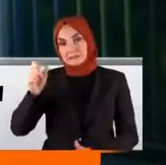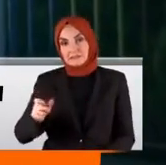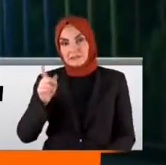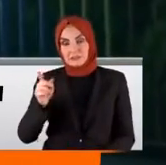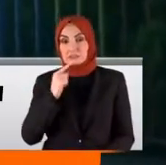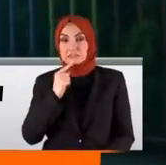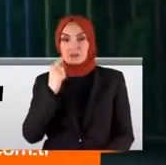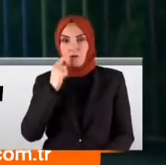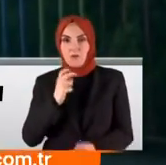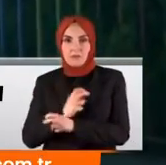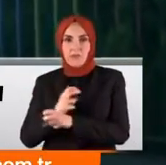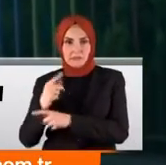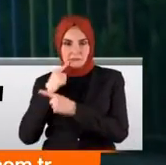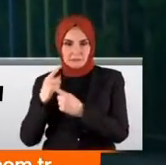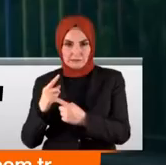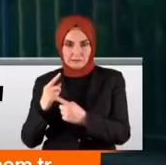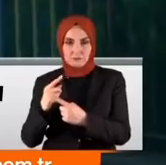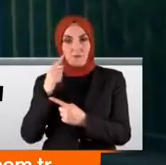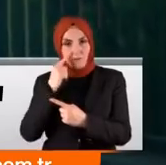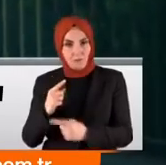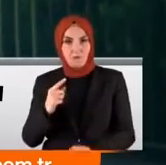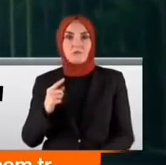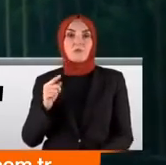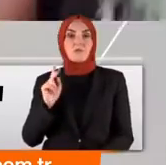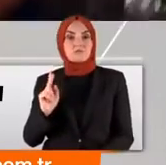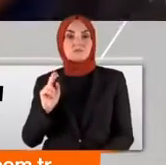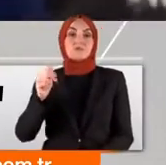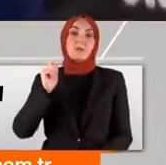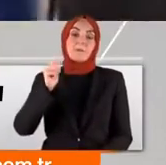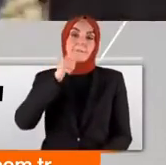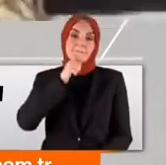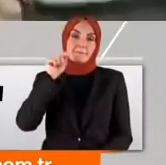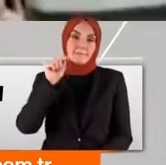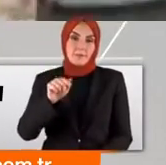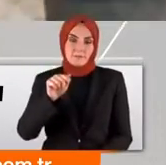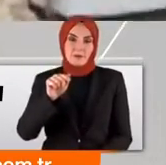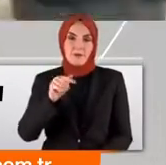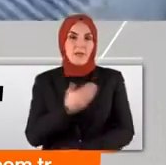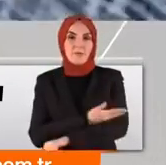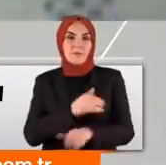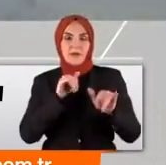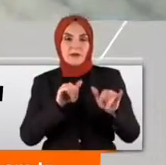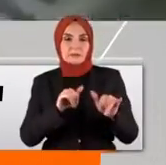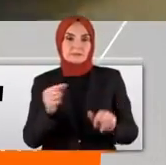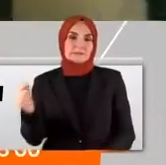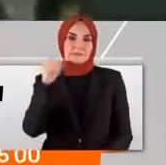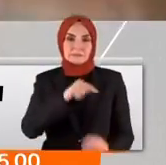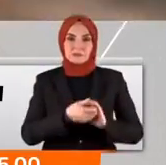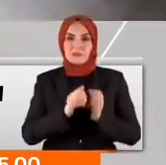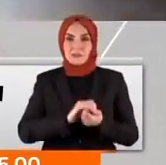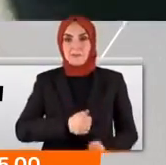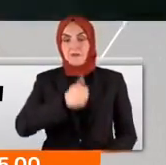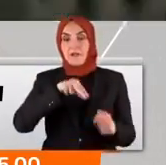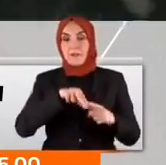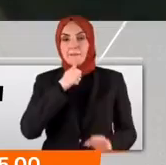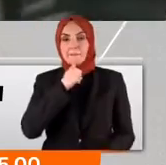tehdit edince kayınpederi Ahmet Kaşıkçı, hemşerisi, yakın dostu Sarallar Çete Örgütü lideri Alaaddin Saral'a ulaşıp yardım